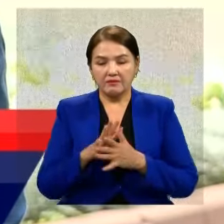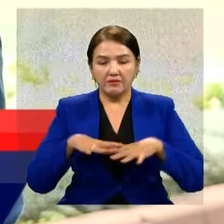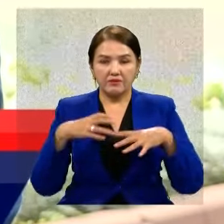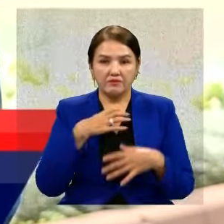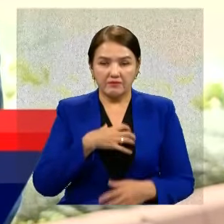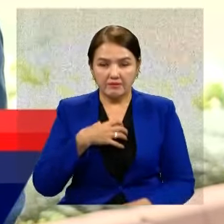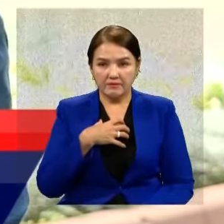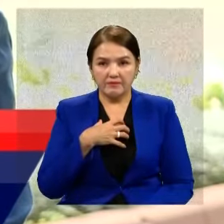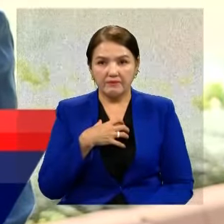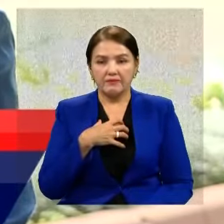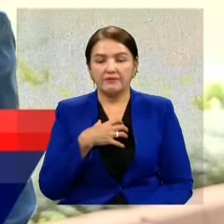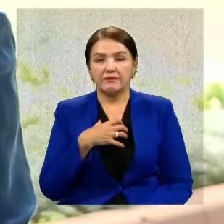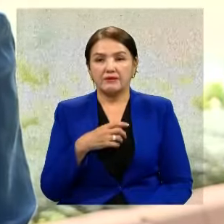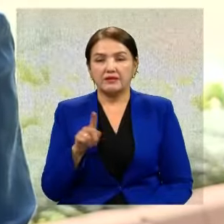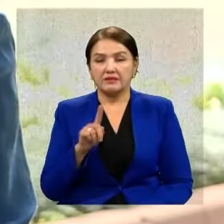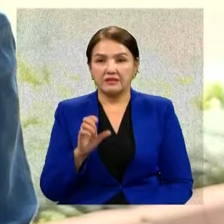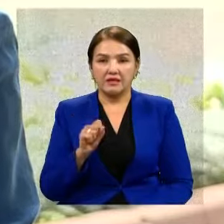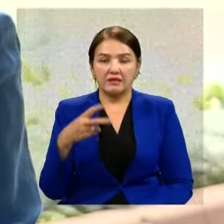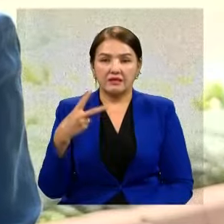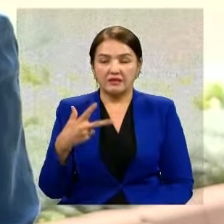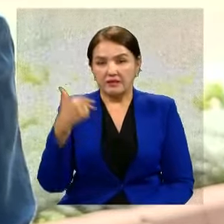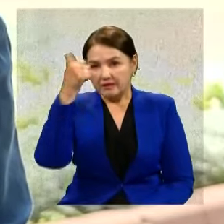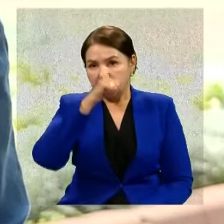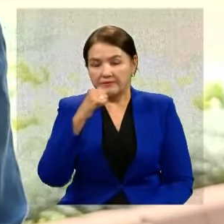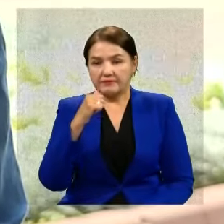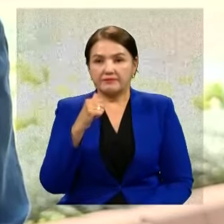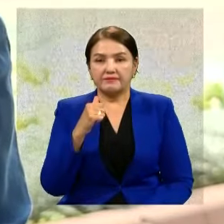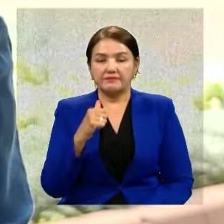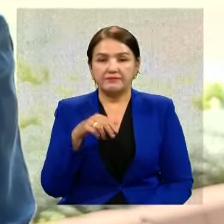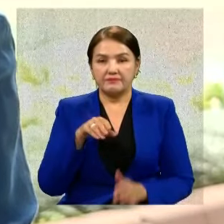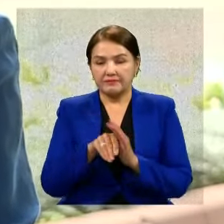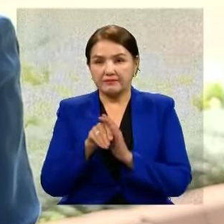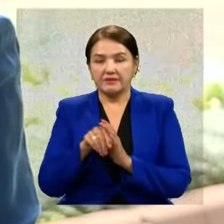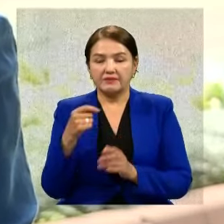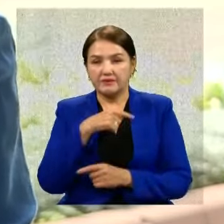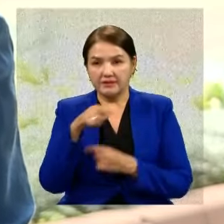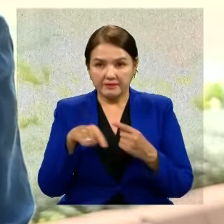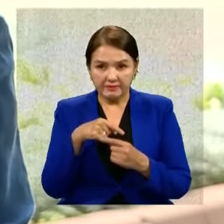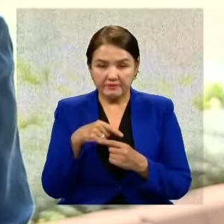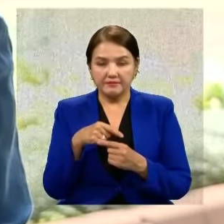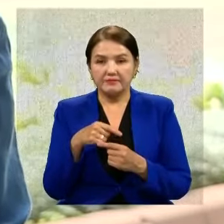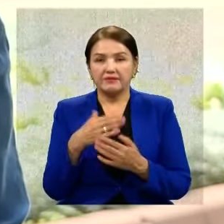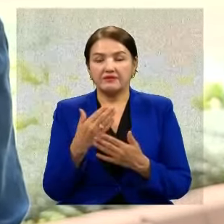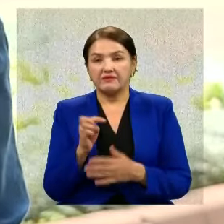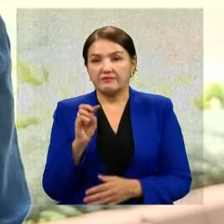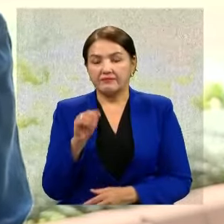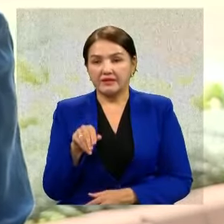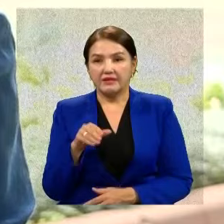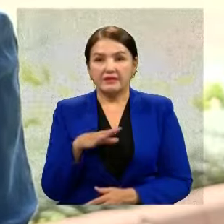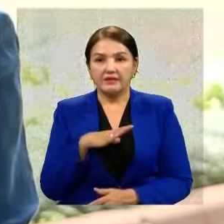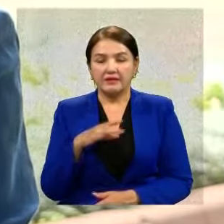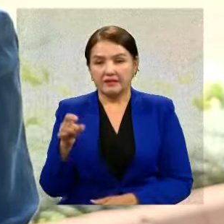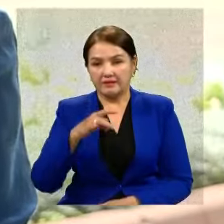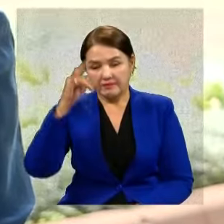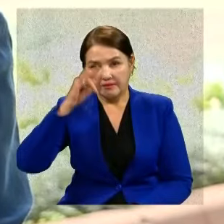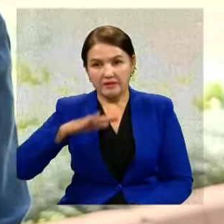значение. За 2023 год вклад малого и среднего бизнеса в ВВП Республики